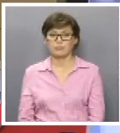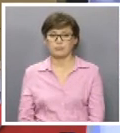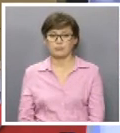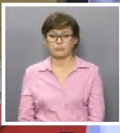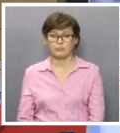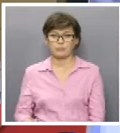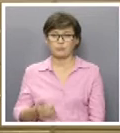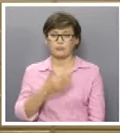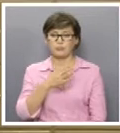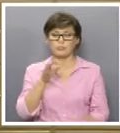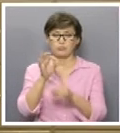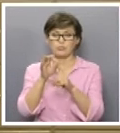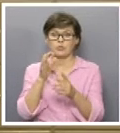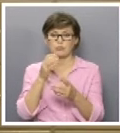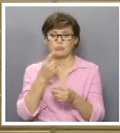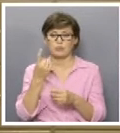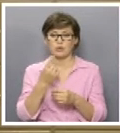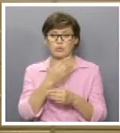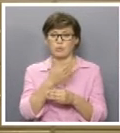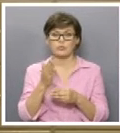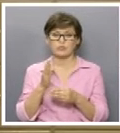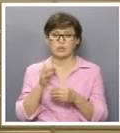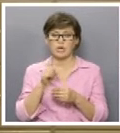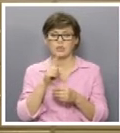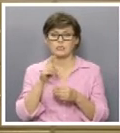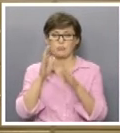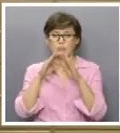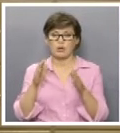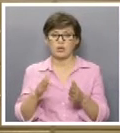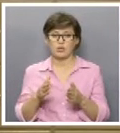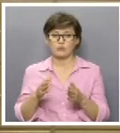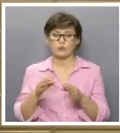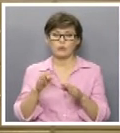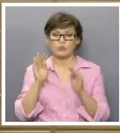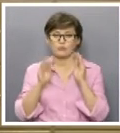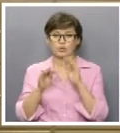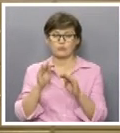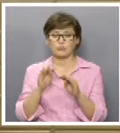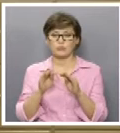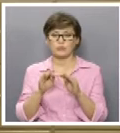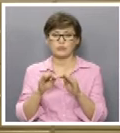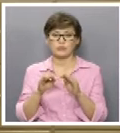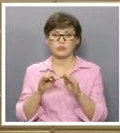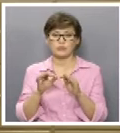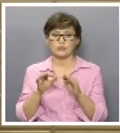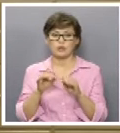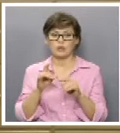біздің алдыға қойып отырған мақсаттарымыздың бірі осы газ баллон құрылғысымен жабдықтауды жетімді ету. Өйткені мына қазіргі